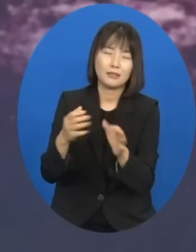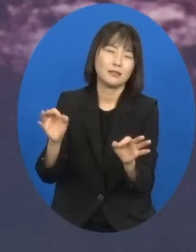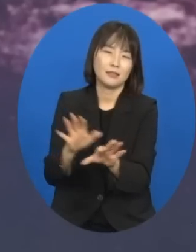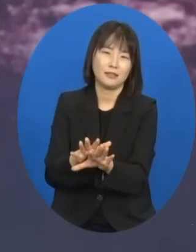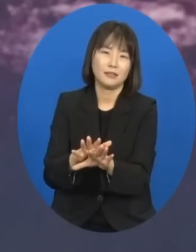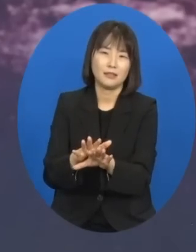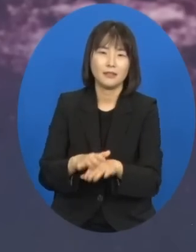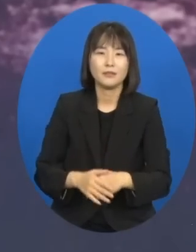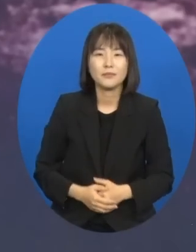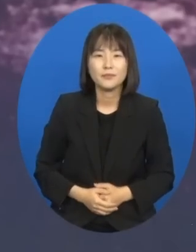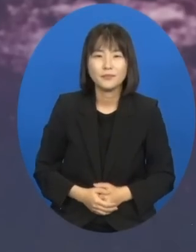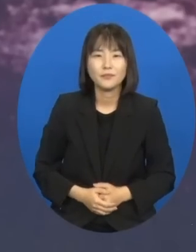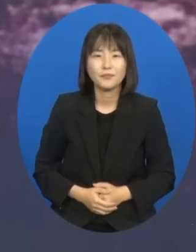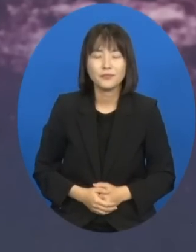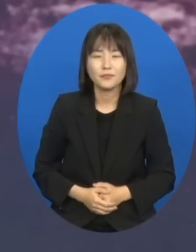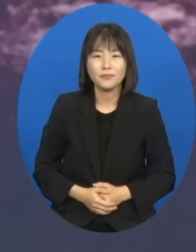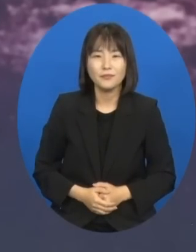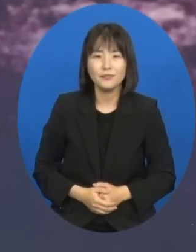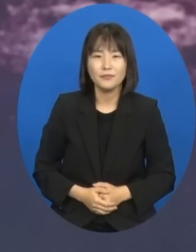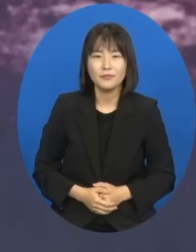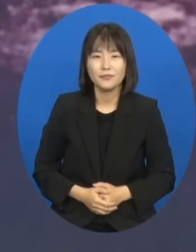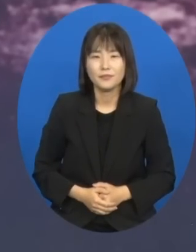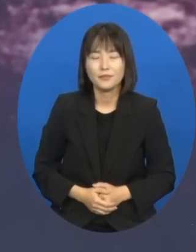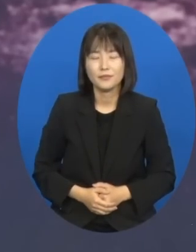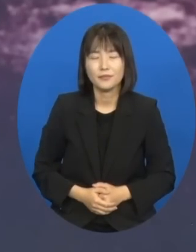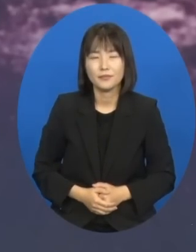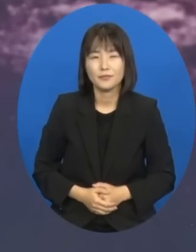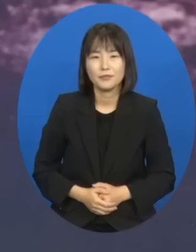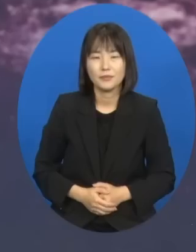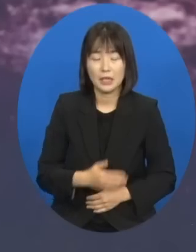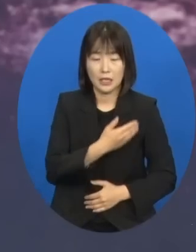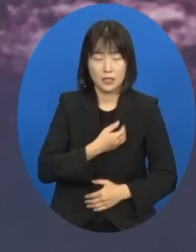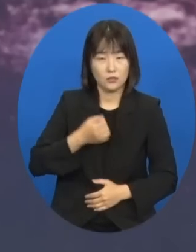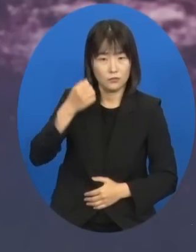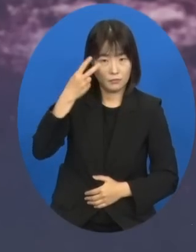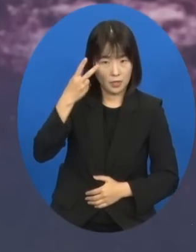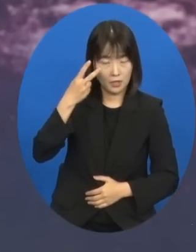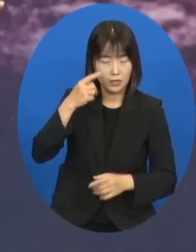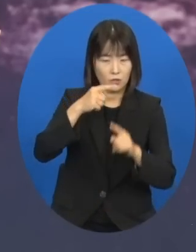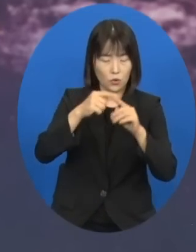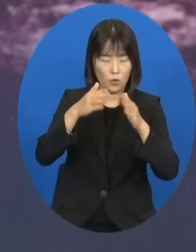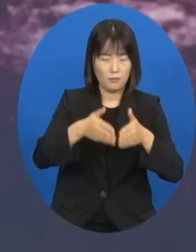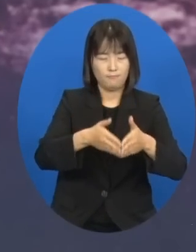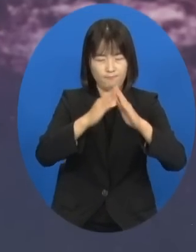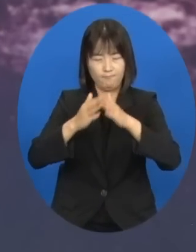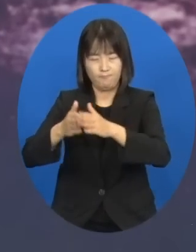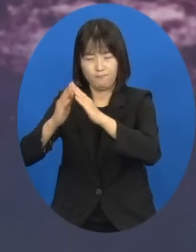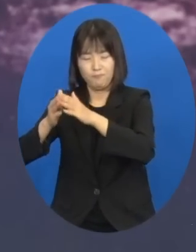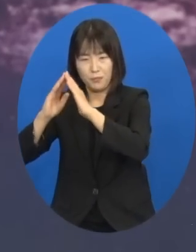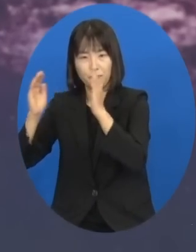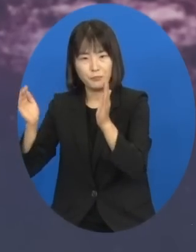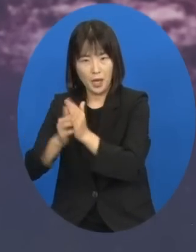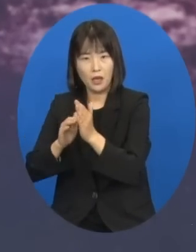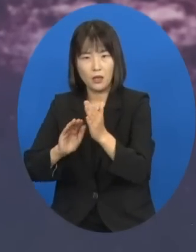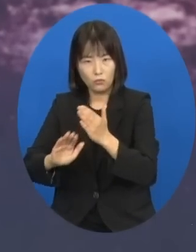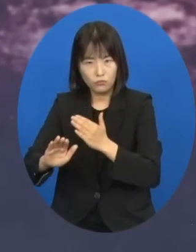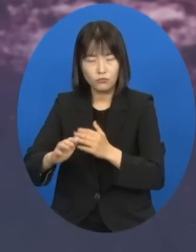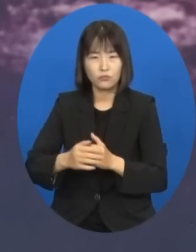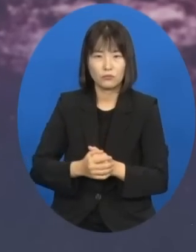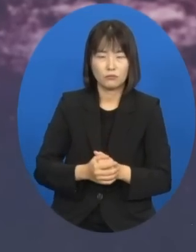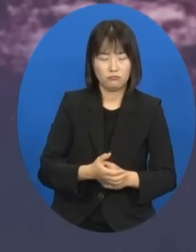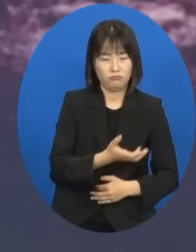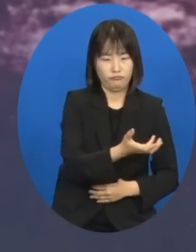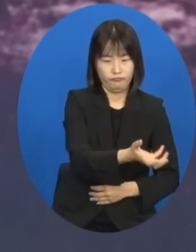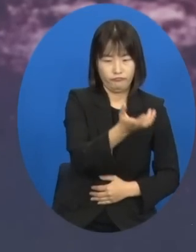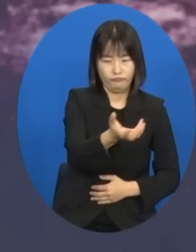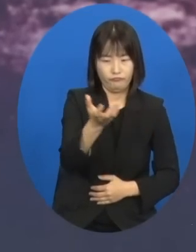하나도 없는 거예요. 다 알맞게 지으신 것이죠. 그러니까 사도 바울이 다 교회를 세운 다음에, 그러니까 성질은 자꾸 이제 돌아다니는